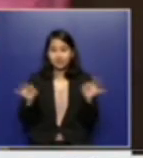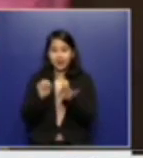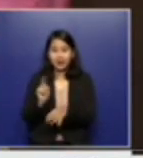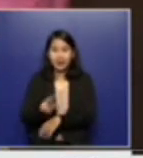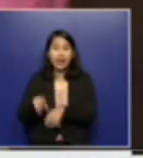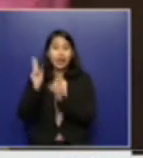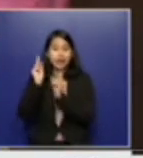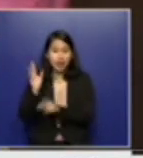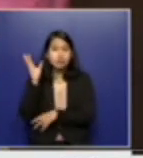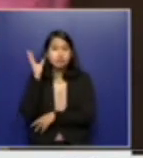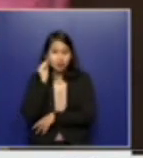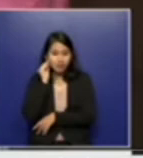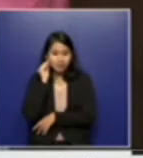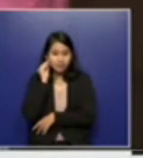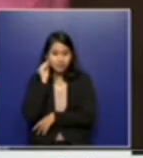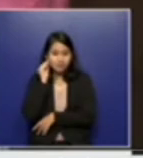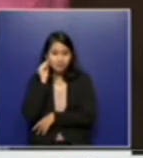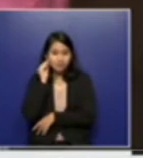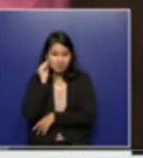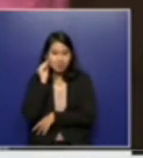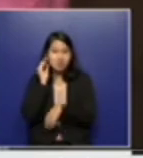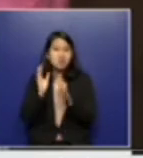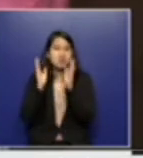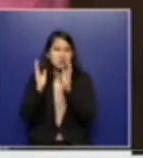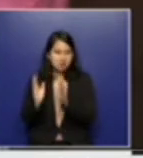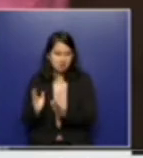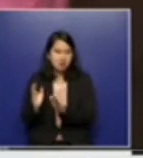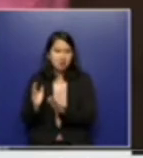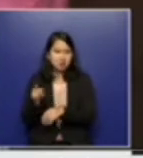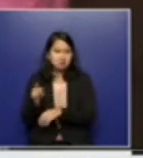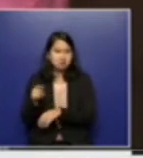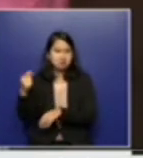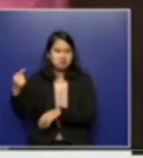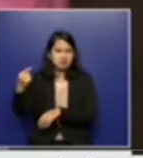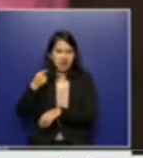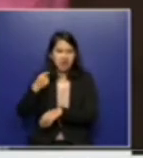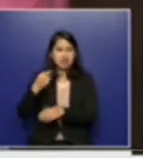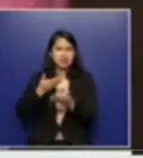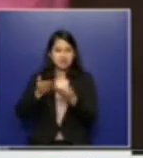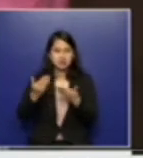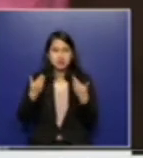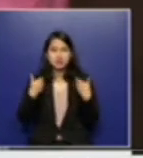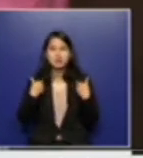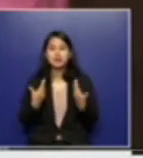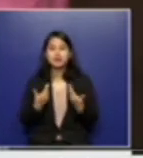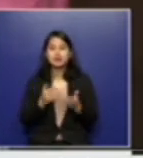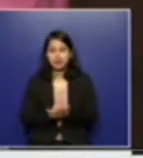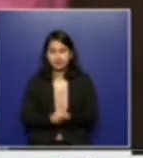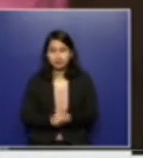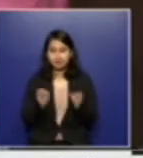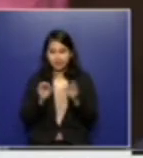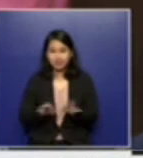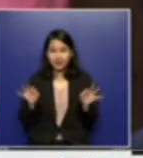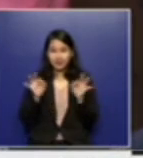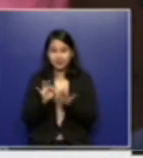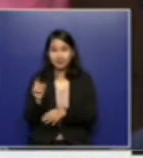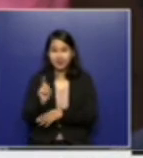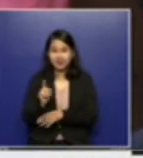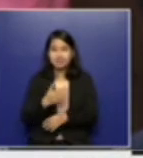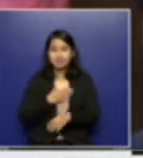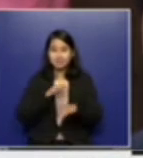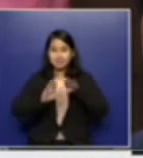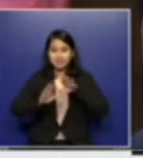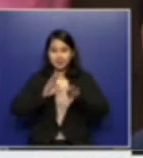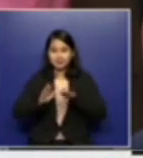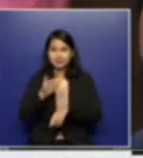ามันถูกสั่งการมาจากผู้มีอิทธิพลจากส่วนกลางครับแล้วก็ที่สำคัญคือขอเปรียบเทียบหน่อย